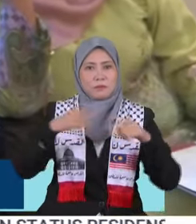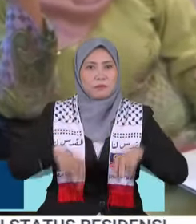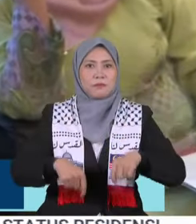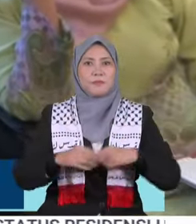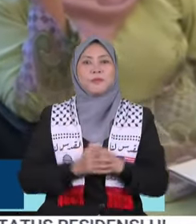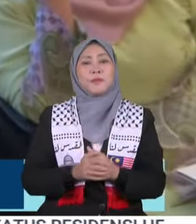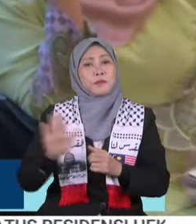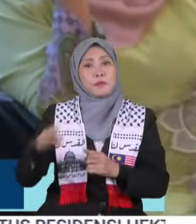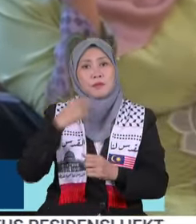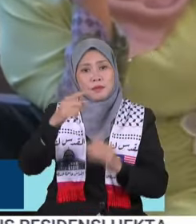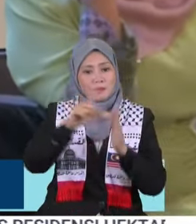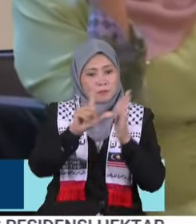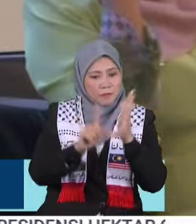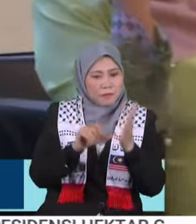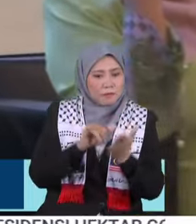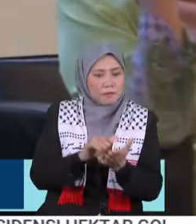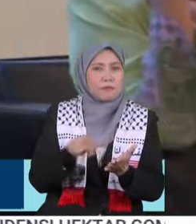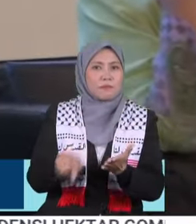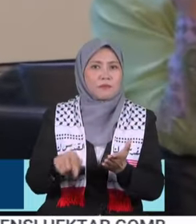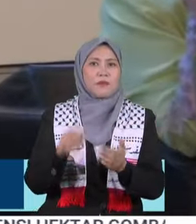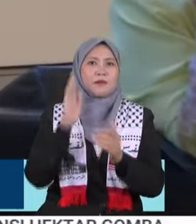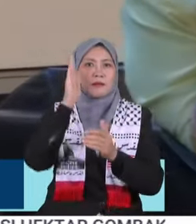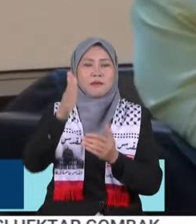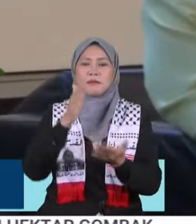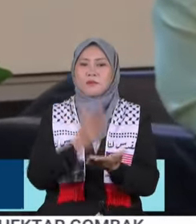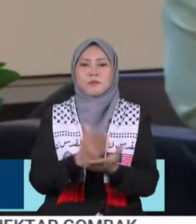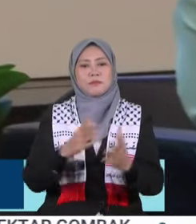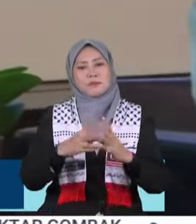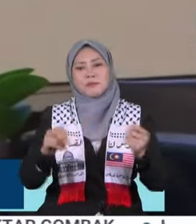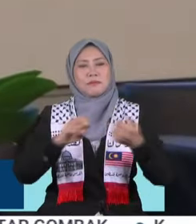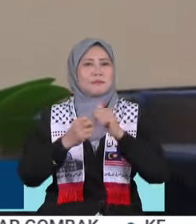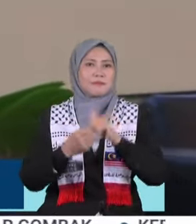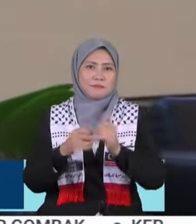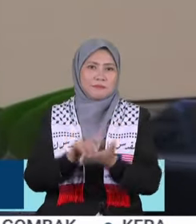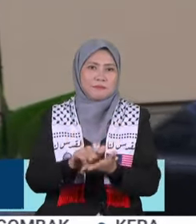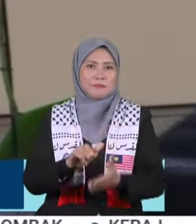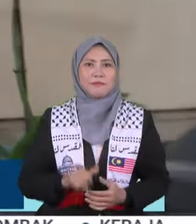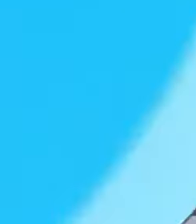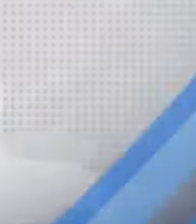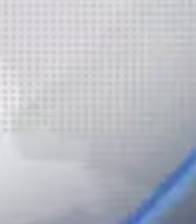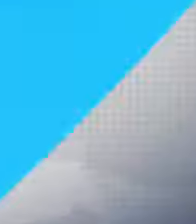beliau, Perlembagaan berhubung perkara itu akan menoktahkan isu tersebut.